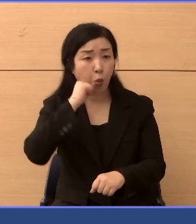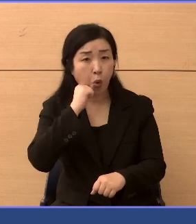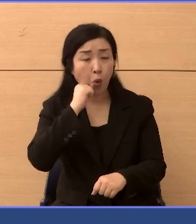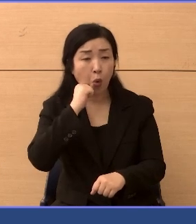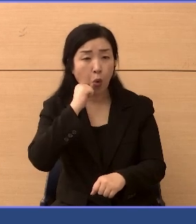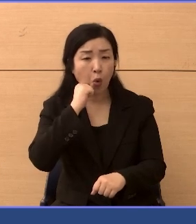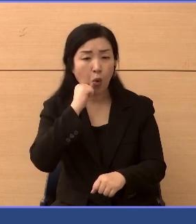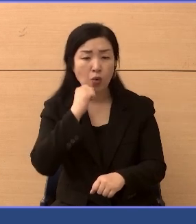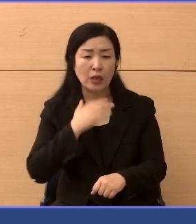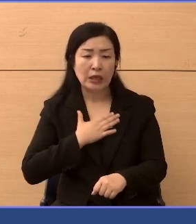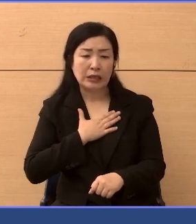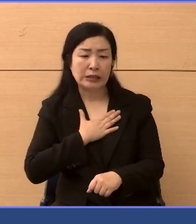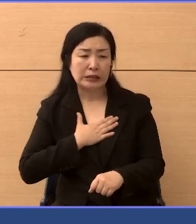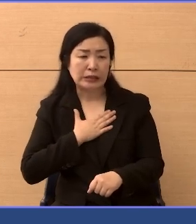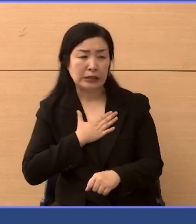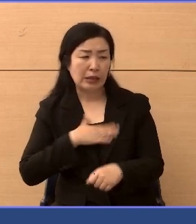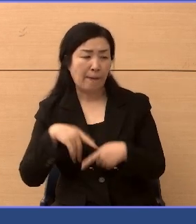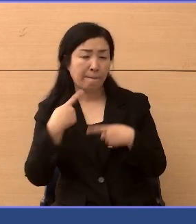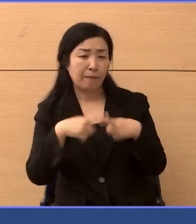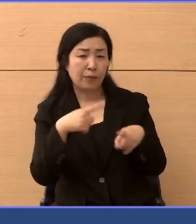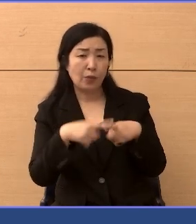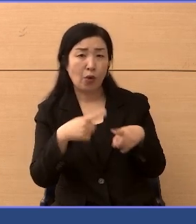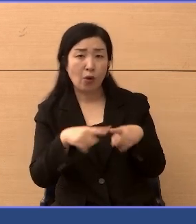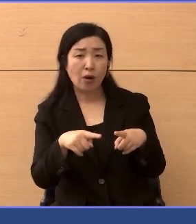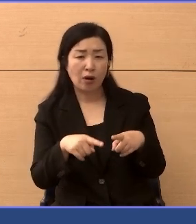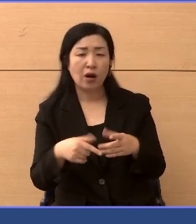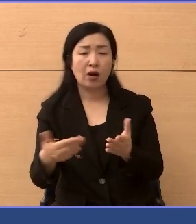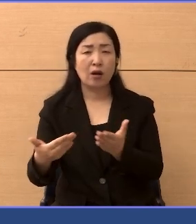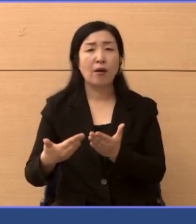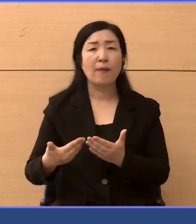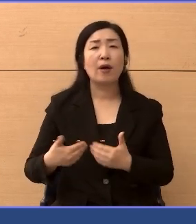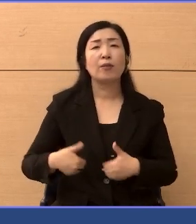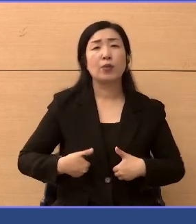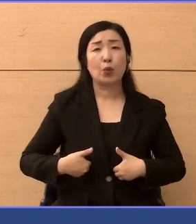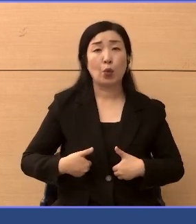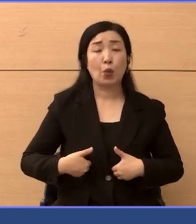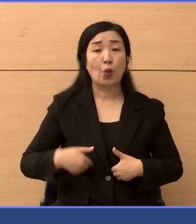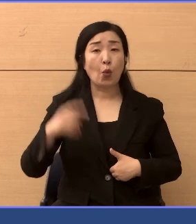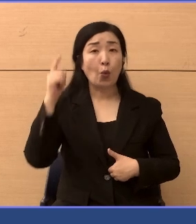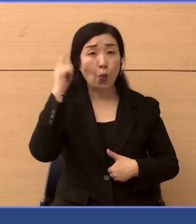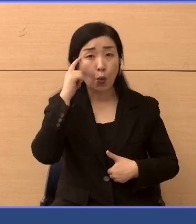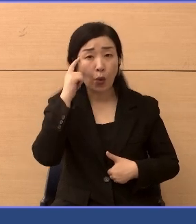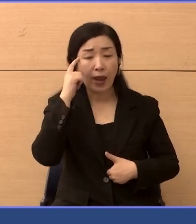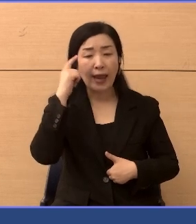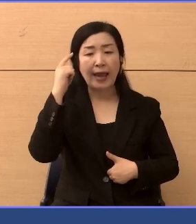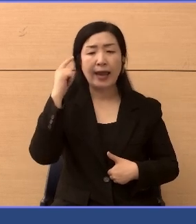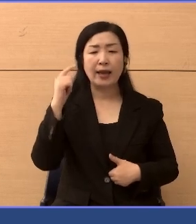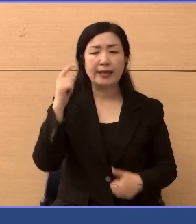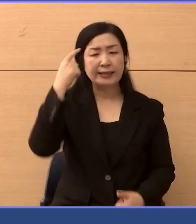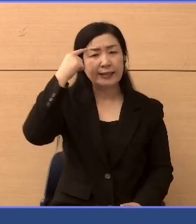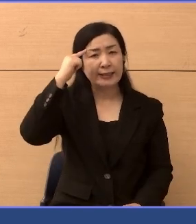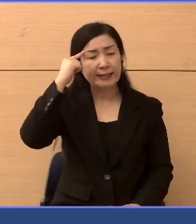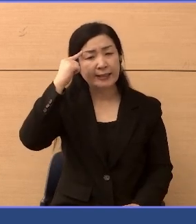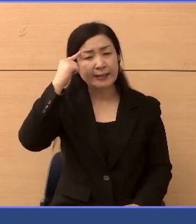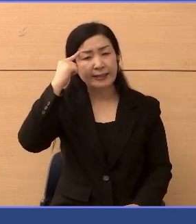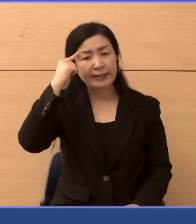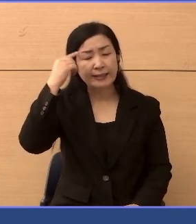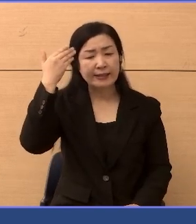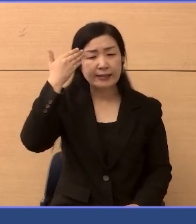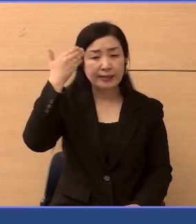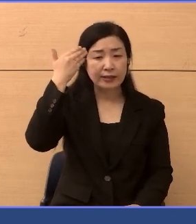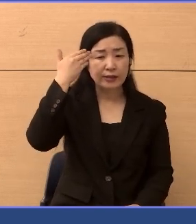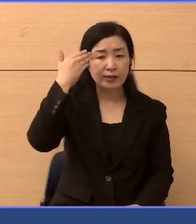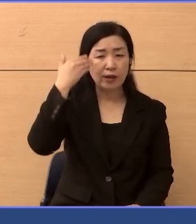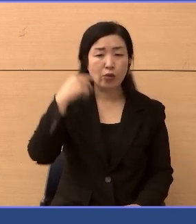assessment. This is a 심리적, range 직업적 of 평가를 받도록 하는 것이 intellectual and 중요합니다. aptitude 이는 tests 지능 그리고 designed to 일종의 적성 identify the type